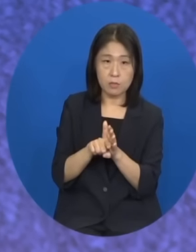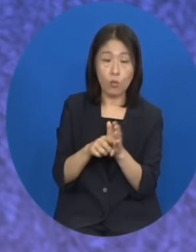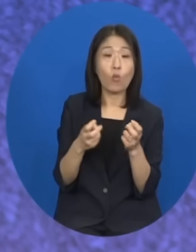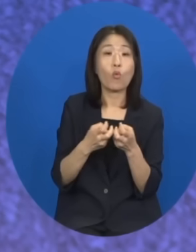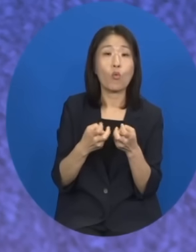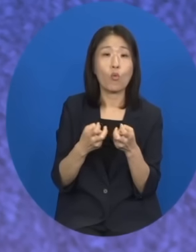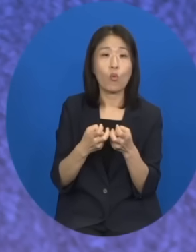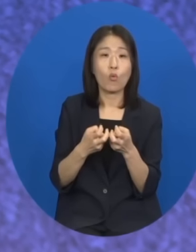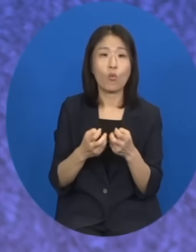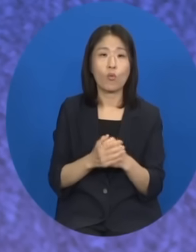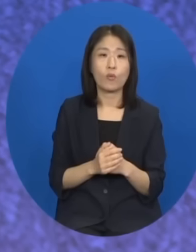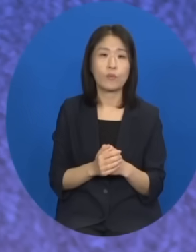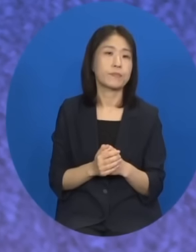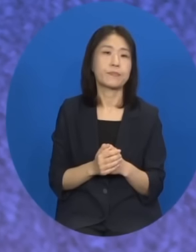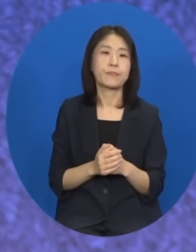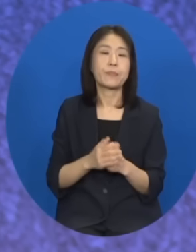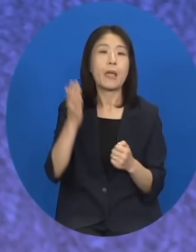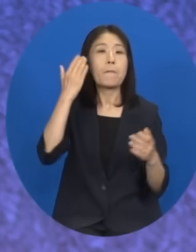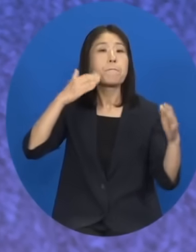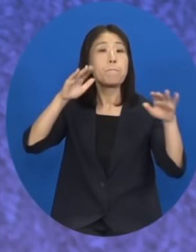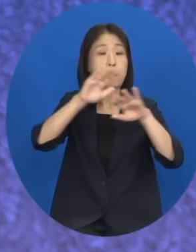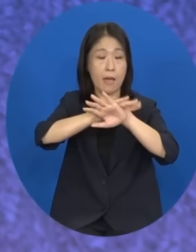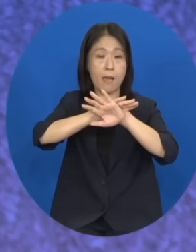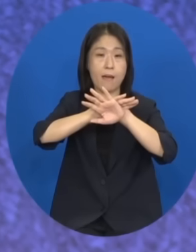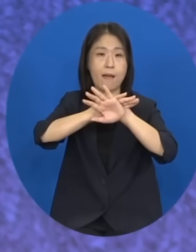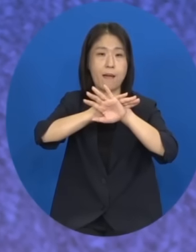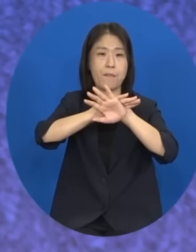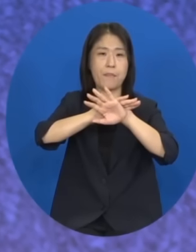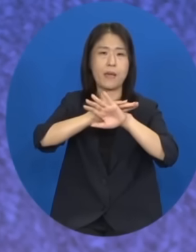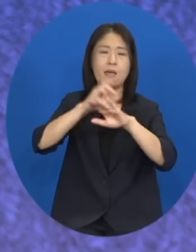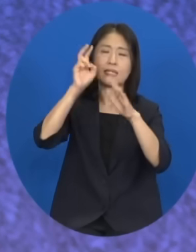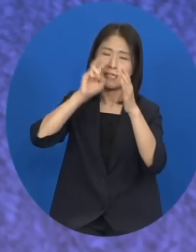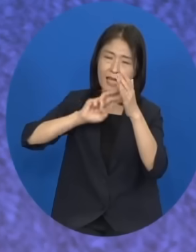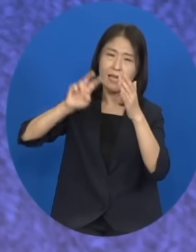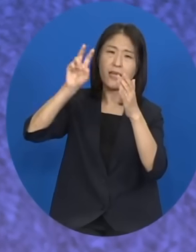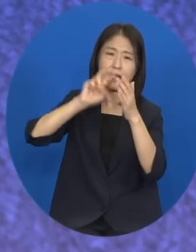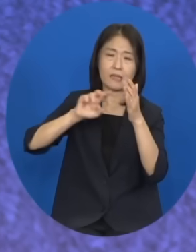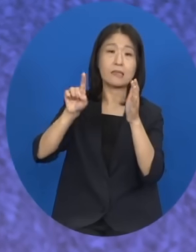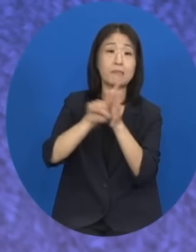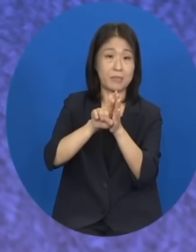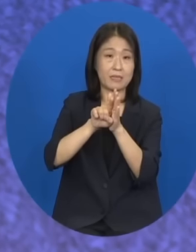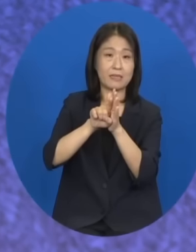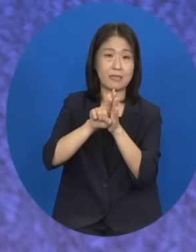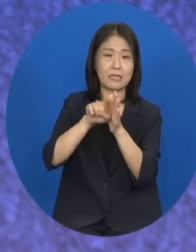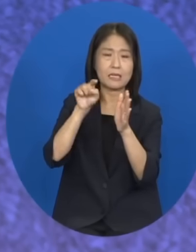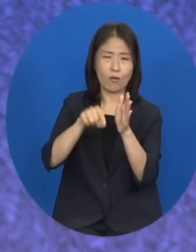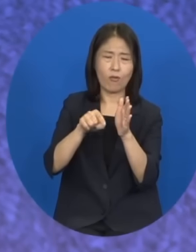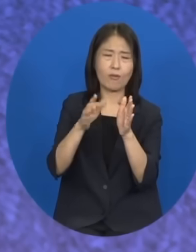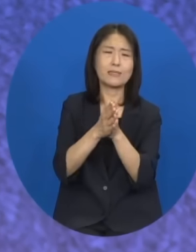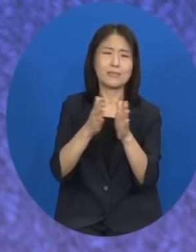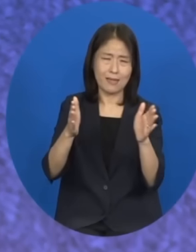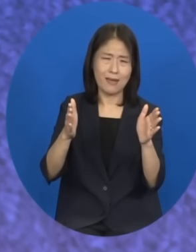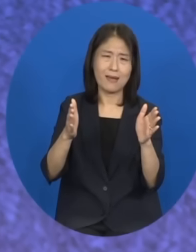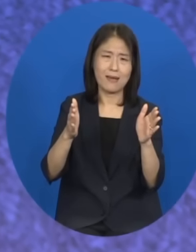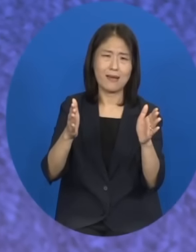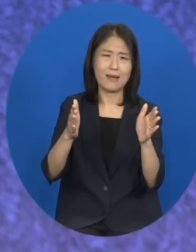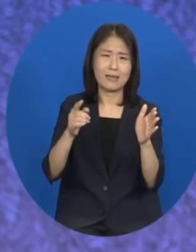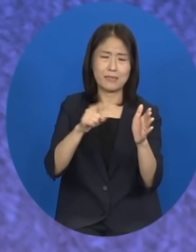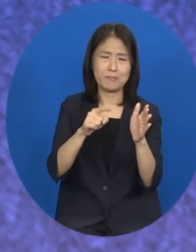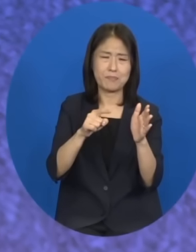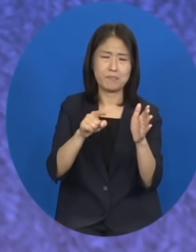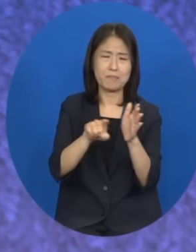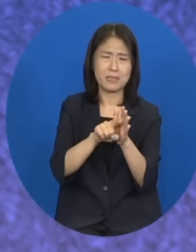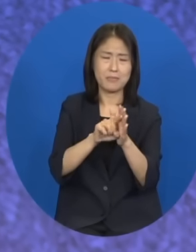거예요? 한밤중에 하나님을 찬양하던 그 믿음, 거기서부터 온 거예요. 믿음이 그만큼 커진